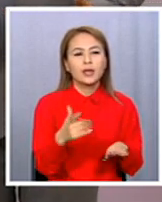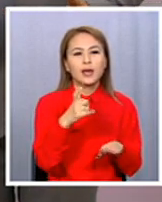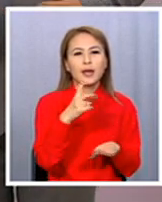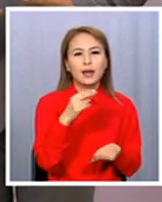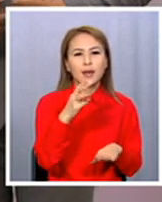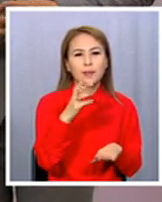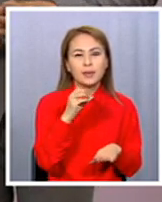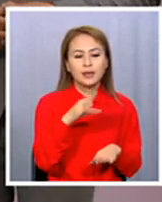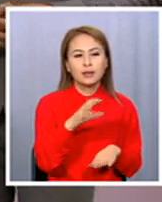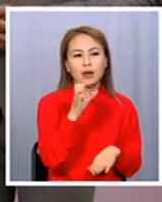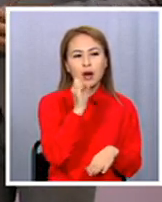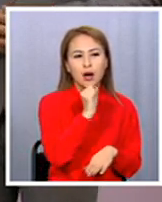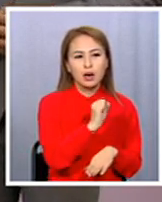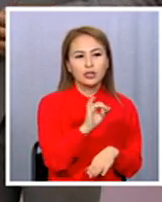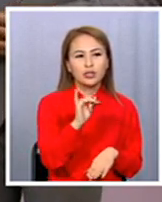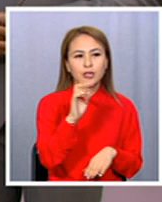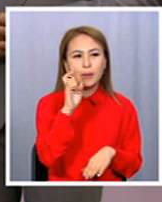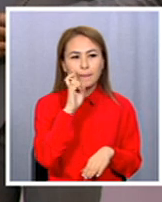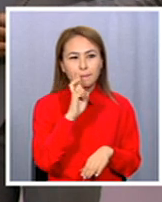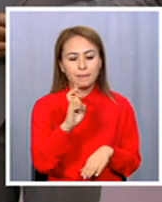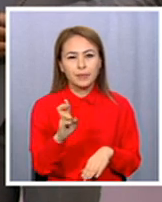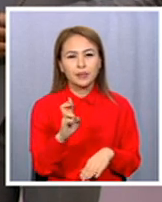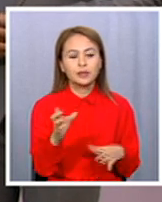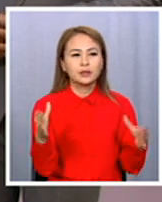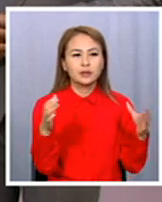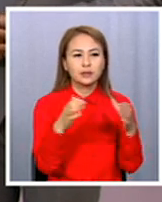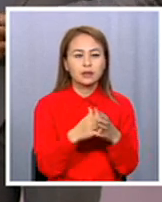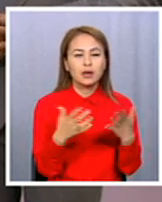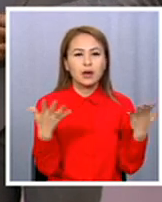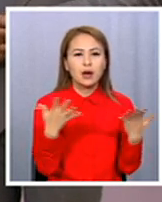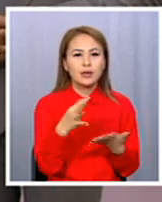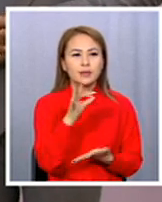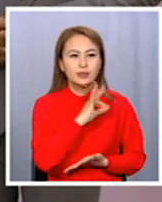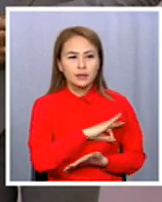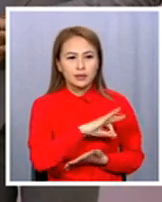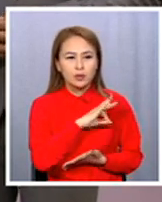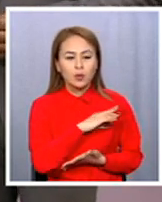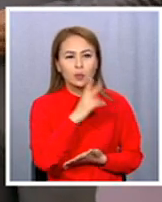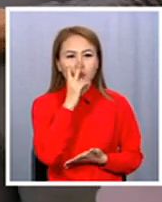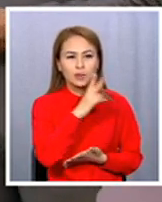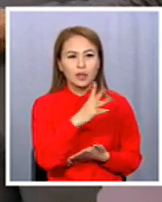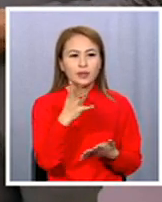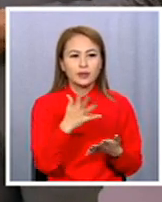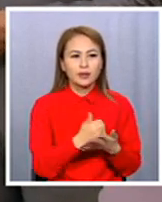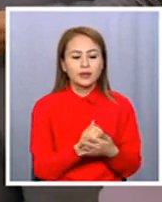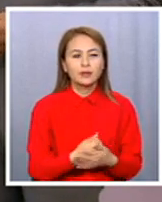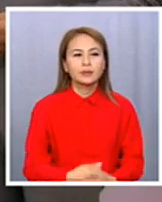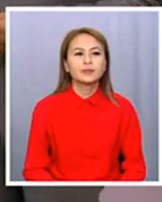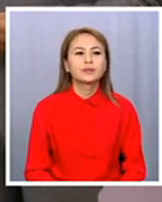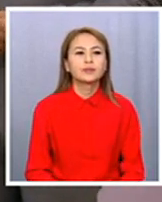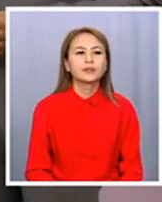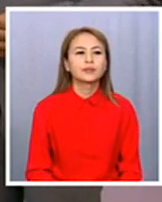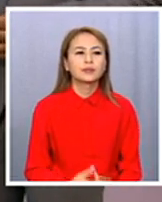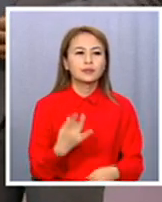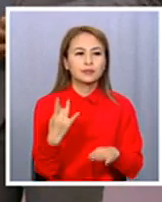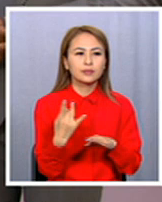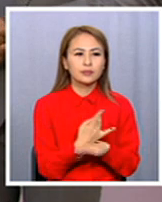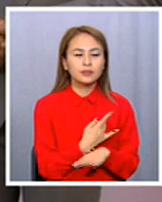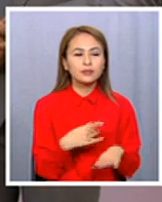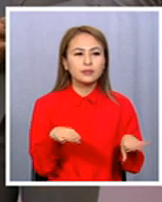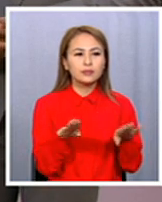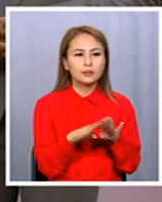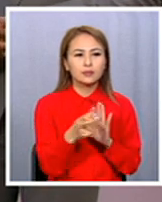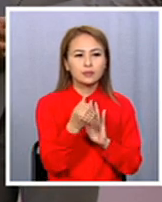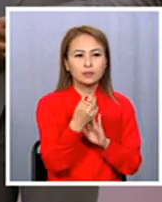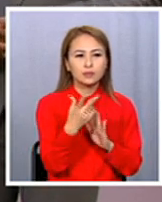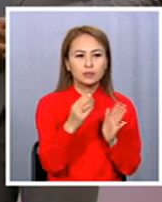А және Б жиындарының қайсына тиісті, соны анықтайық. Алғашқы элемент 13